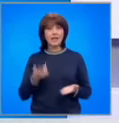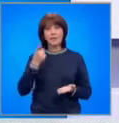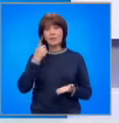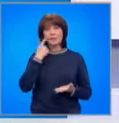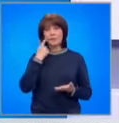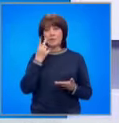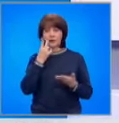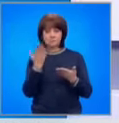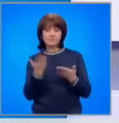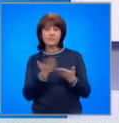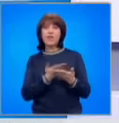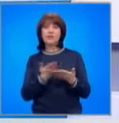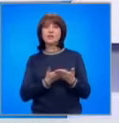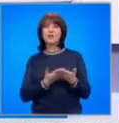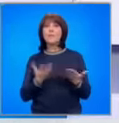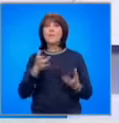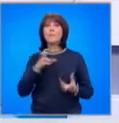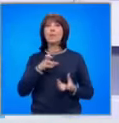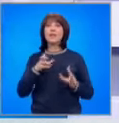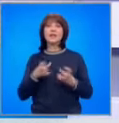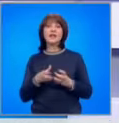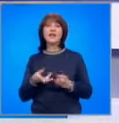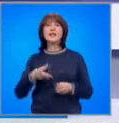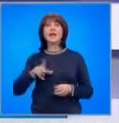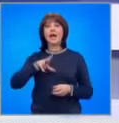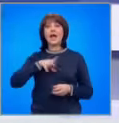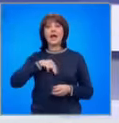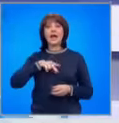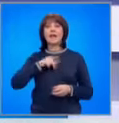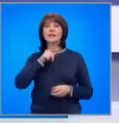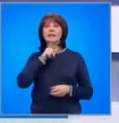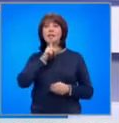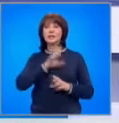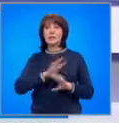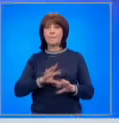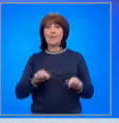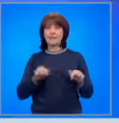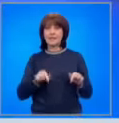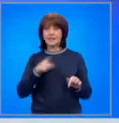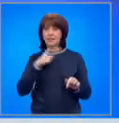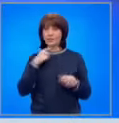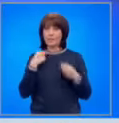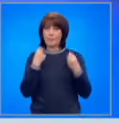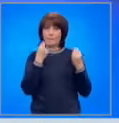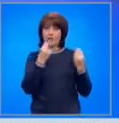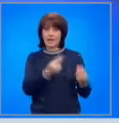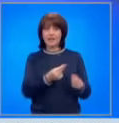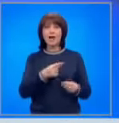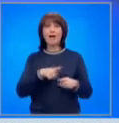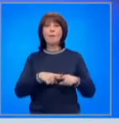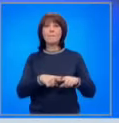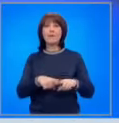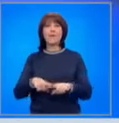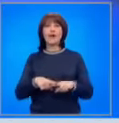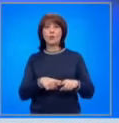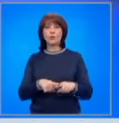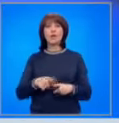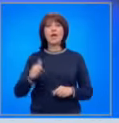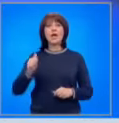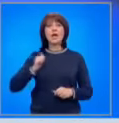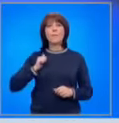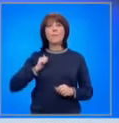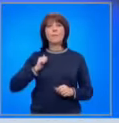да разчетем политическите знаци зад Нобеловата награда за мир. Тази година тя беше присъдена на дисидент от Беларус и на